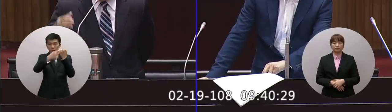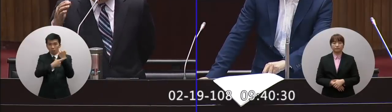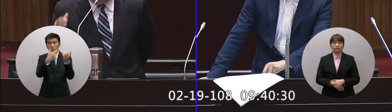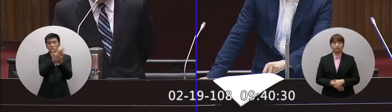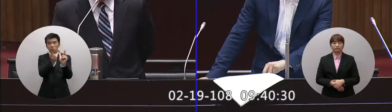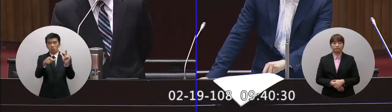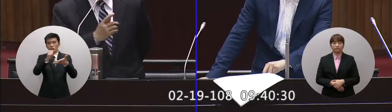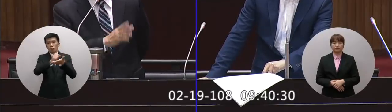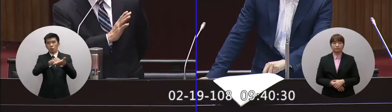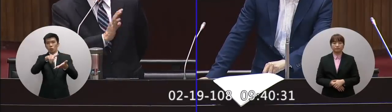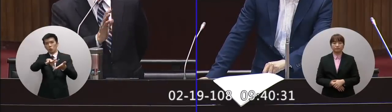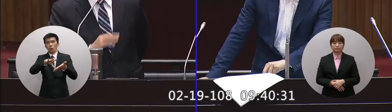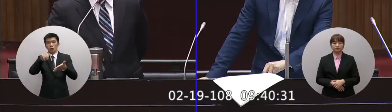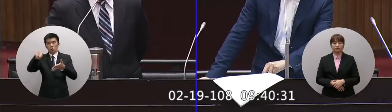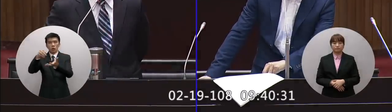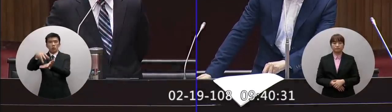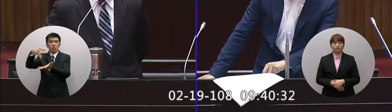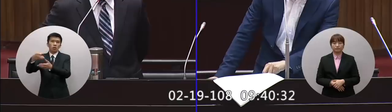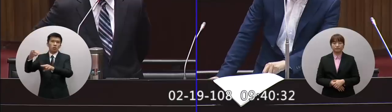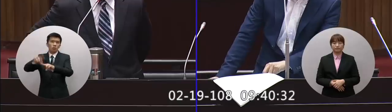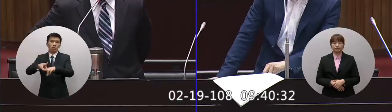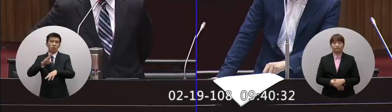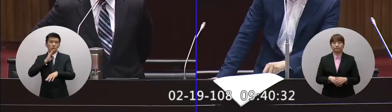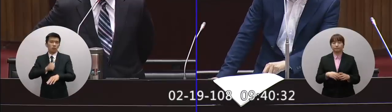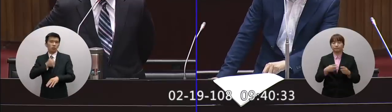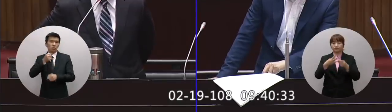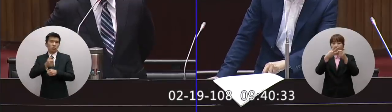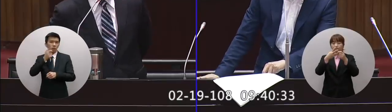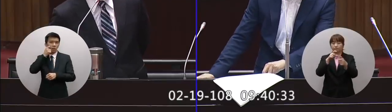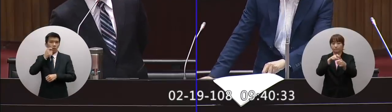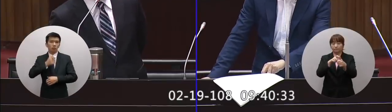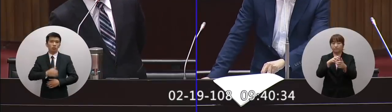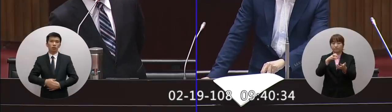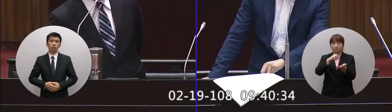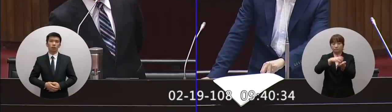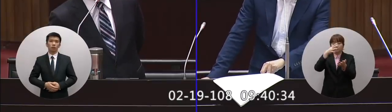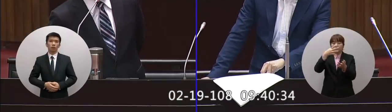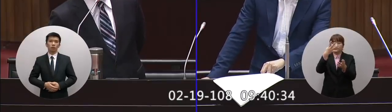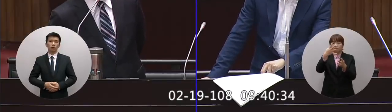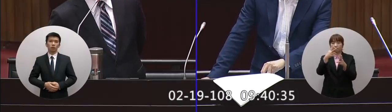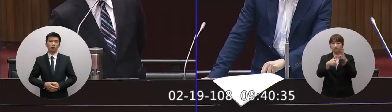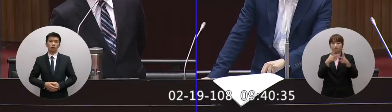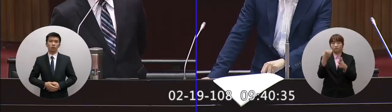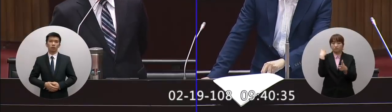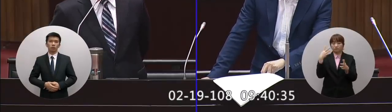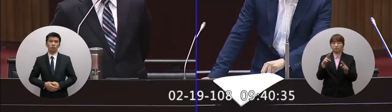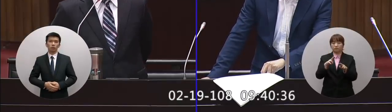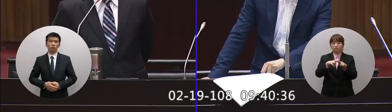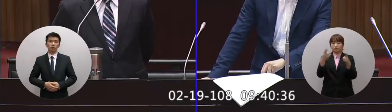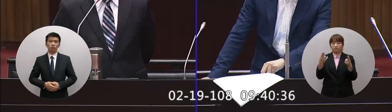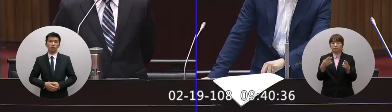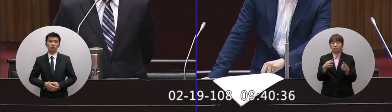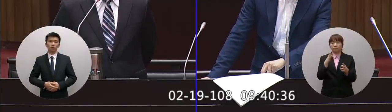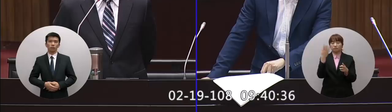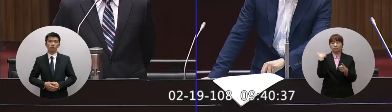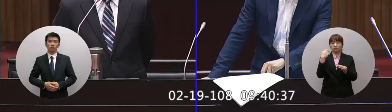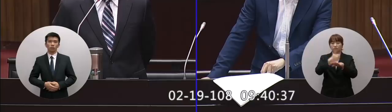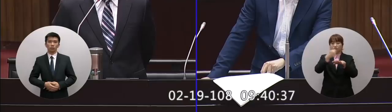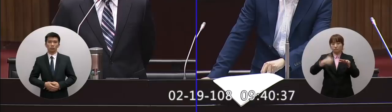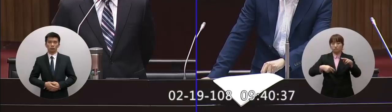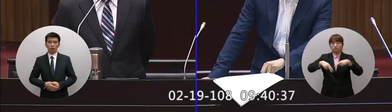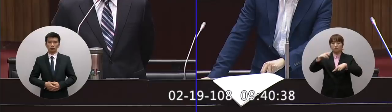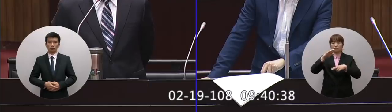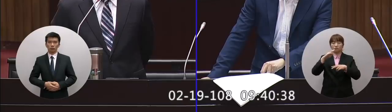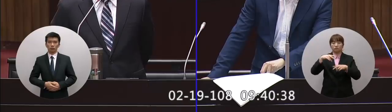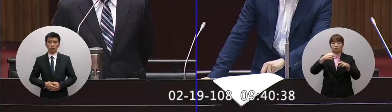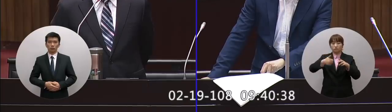反对，而是事实不可能。 那院长，第三题，何事重启？好，这昨天我们的前总统跟前行政院长